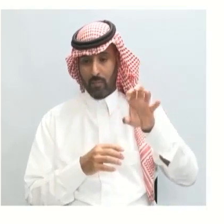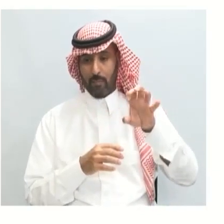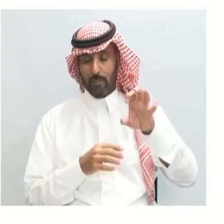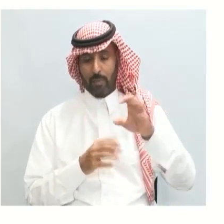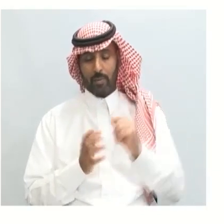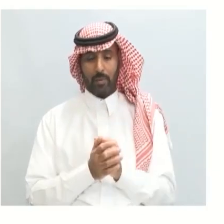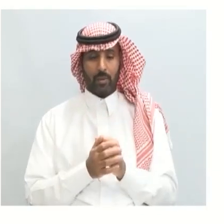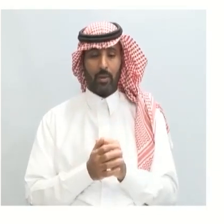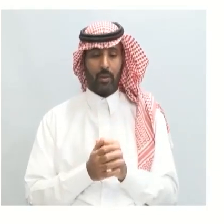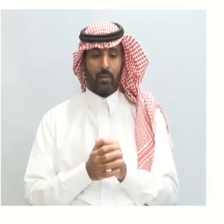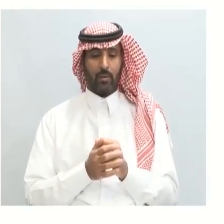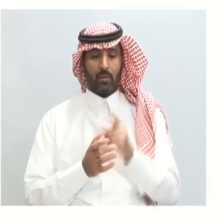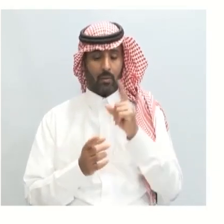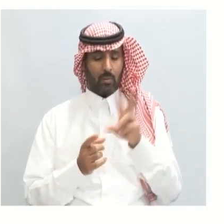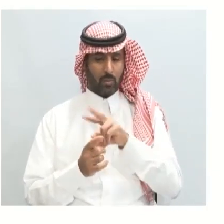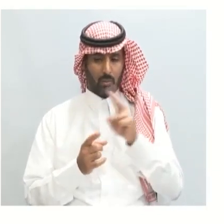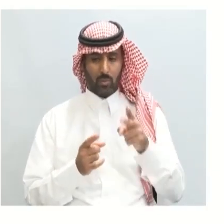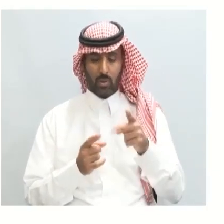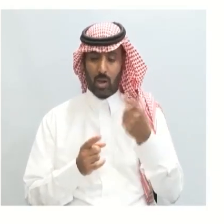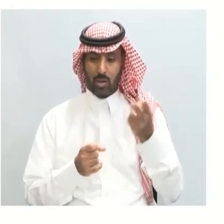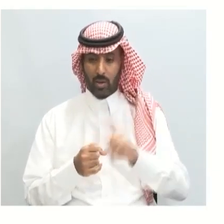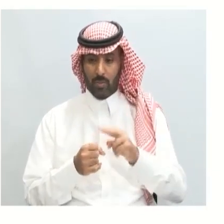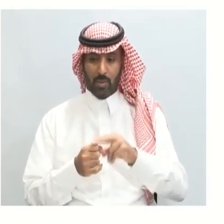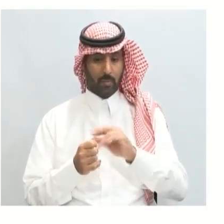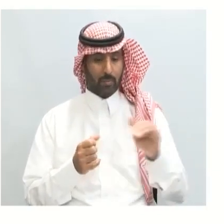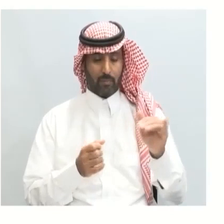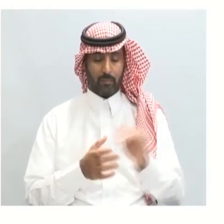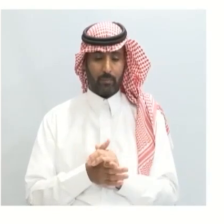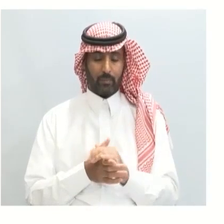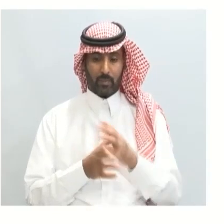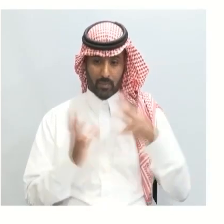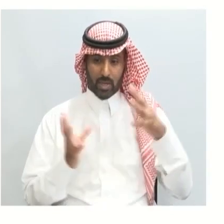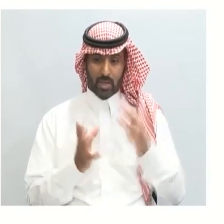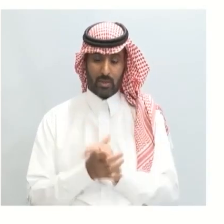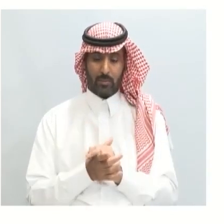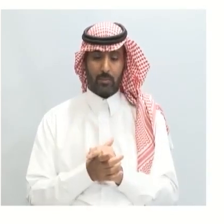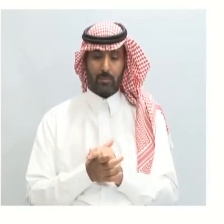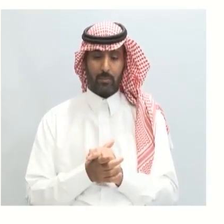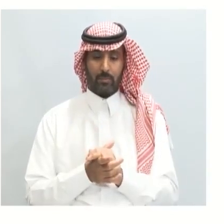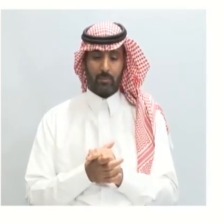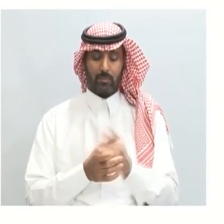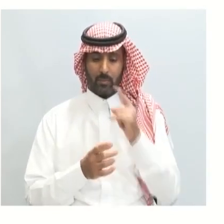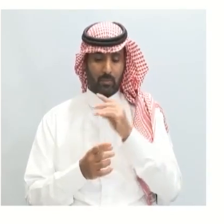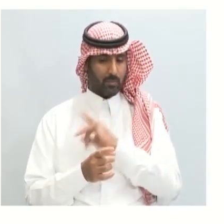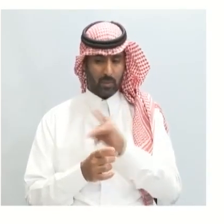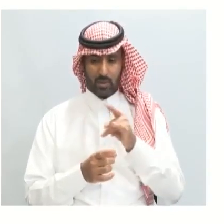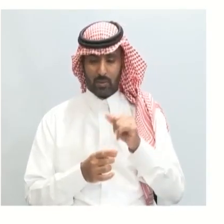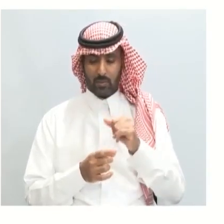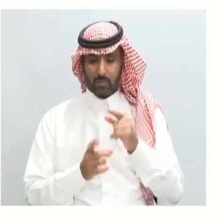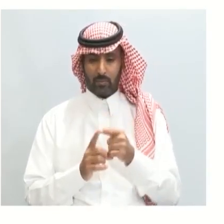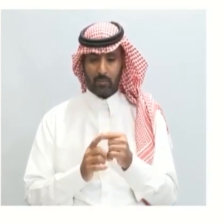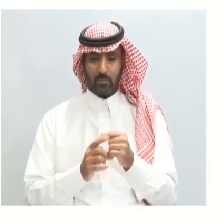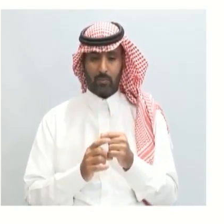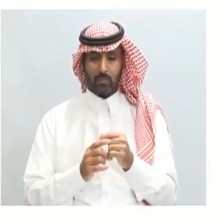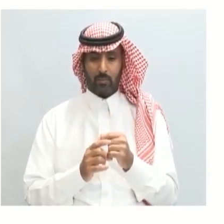القيم هنا لا تعطيني مضاعفات للقيم في الحجم وهنا ليست مناسبه للقياس